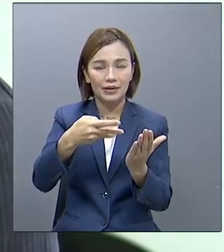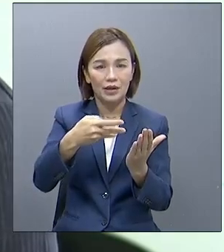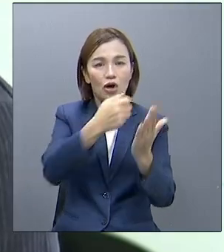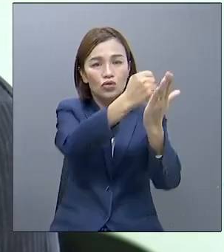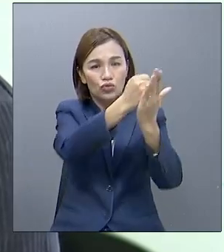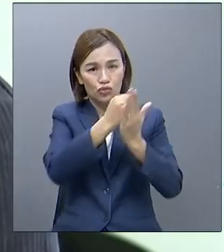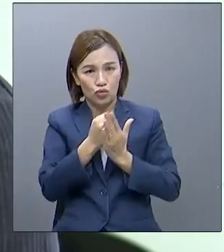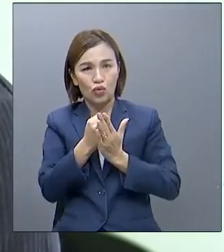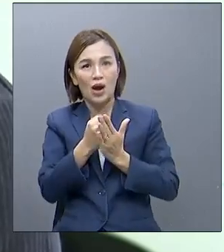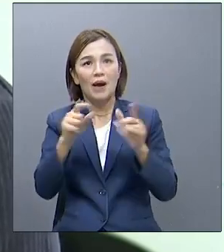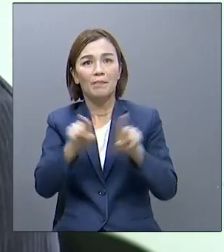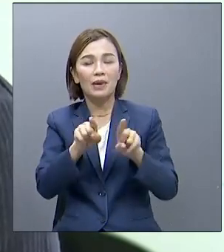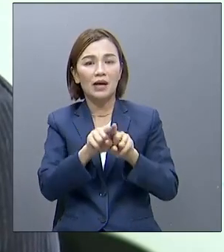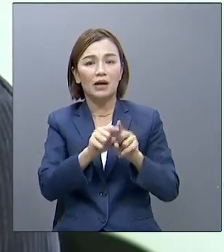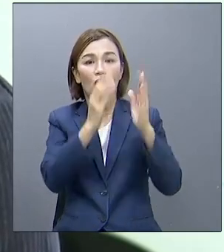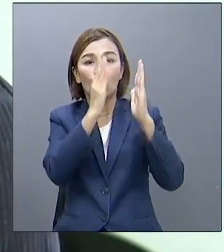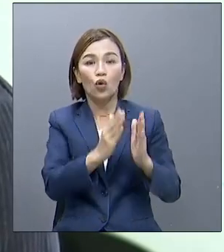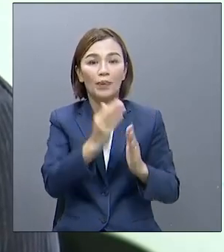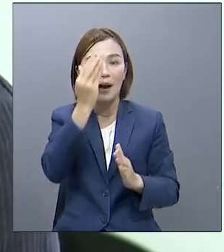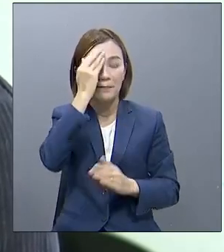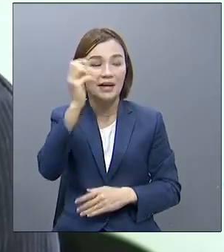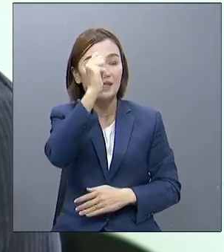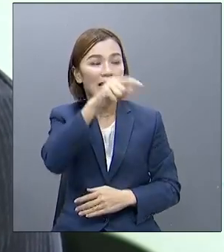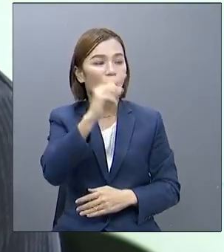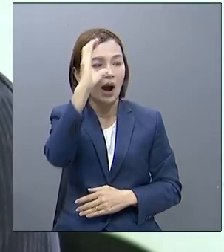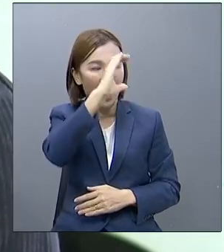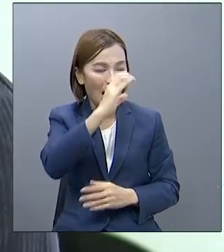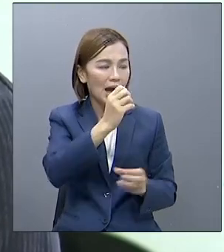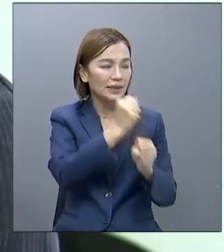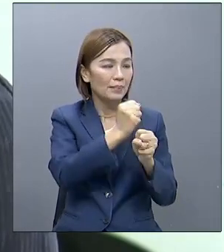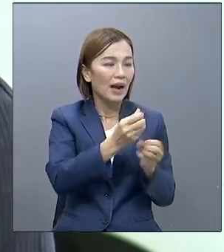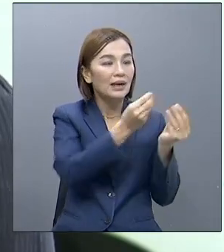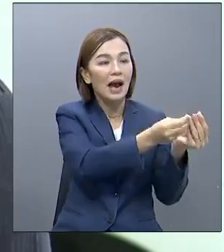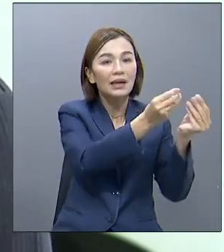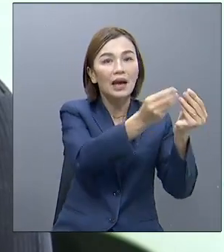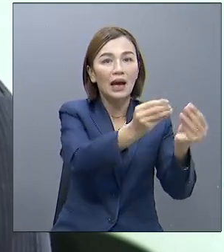วกันกับคนที่กลับมาจากทางอิสราเอลได้ไหมเพราะว่าพวกเราเนี่ยก็ค่อนข้